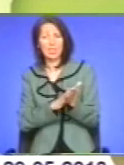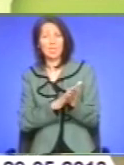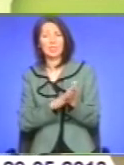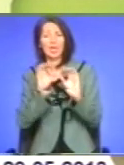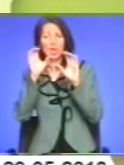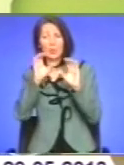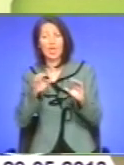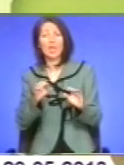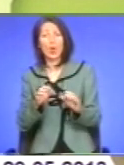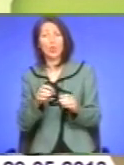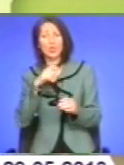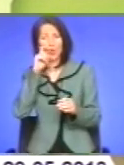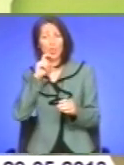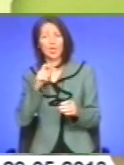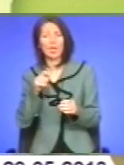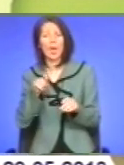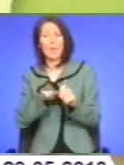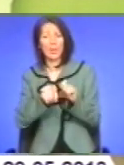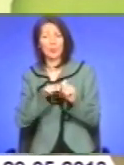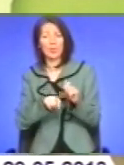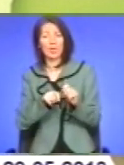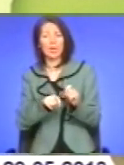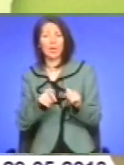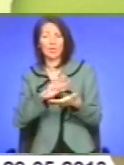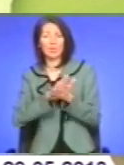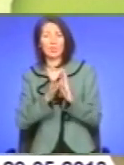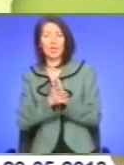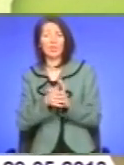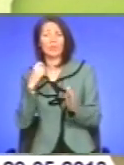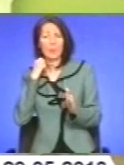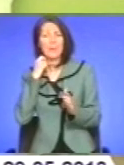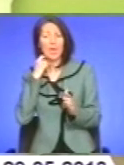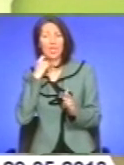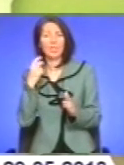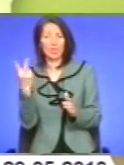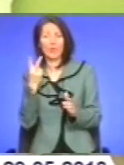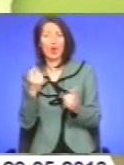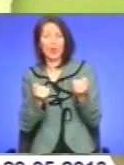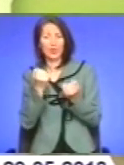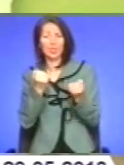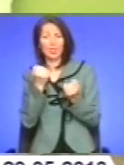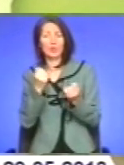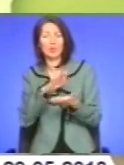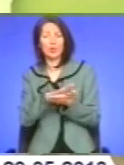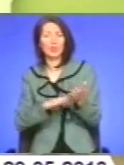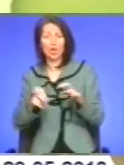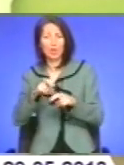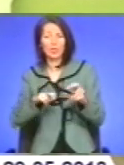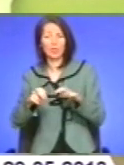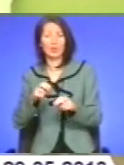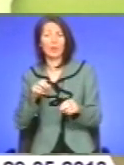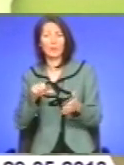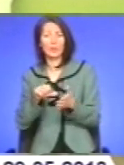України. Наразі призначені експертизи на стан сп'яніння обидвох водіїв. Триває розслідування. Працівники міліції застерігають